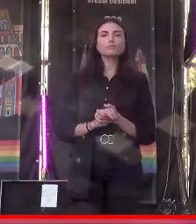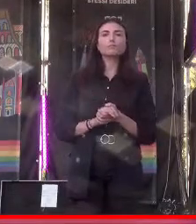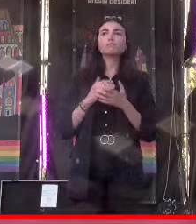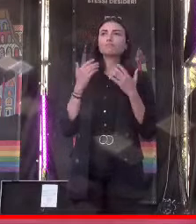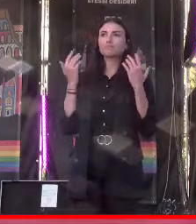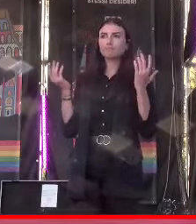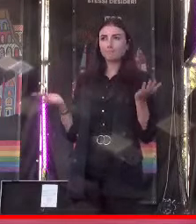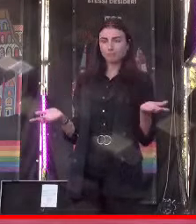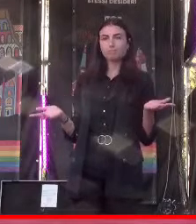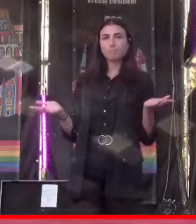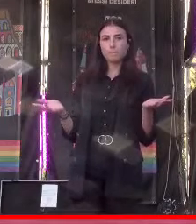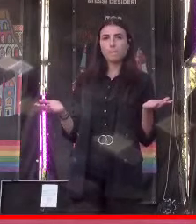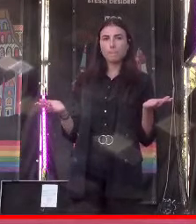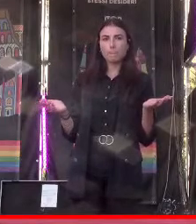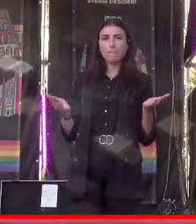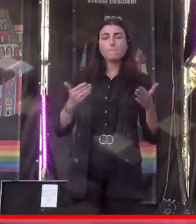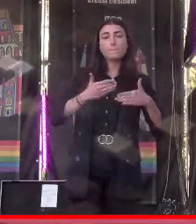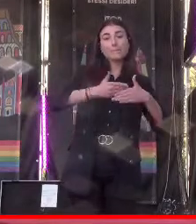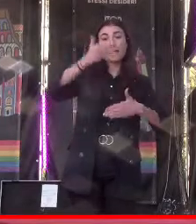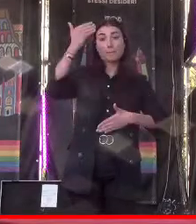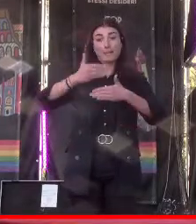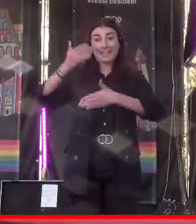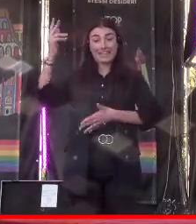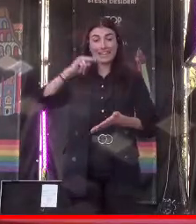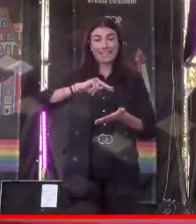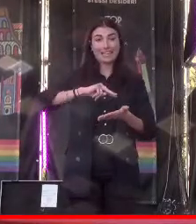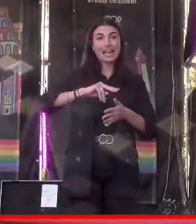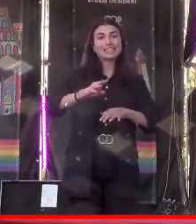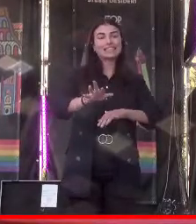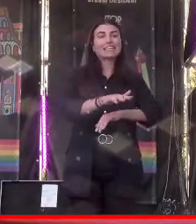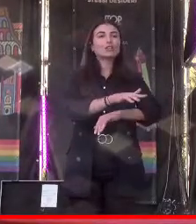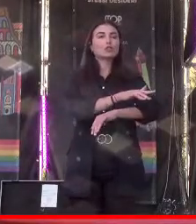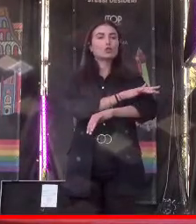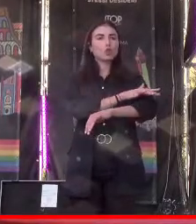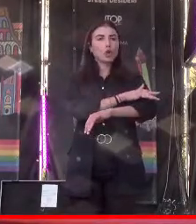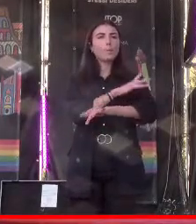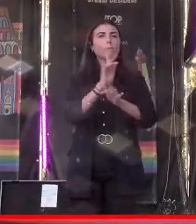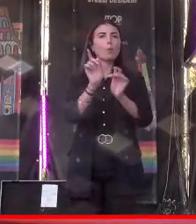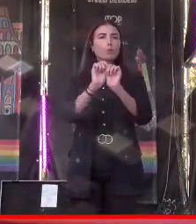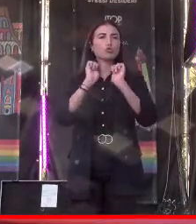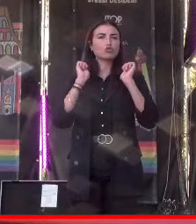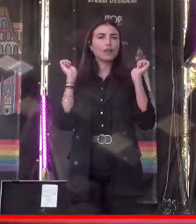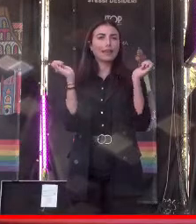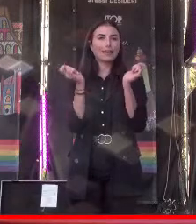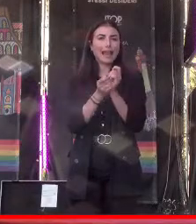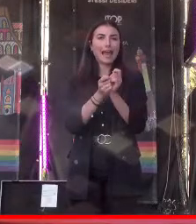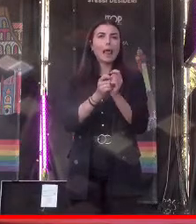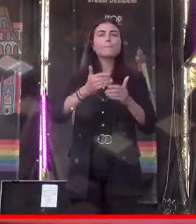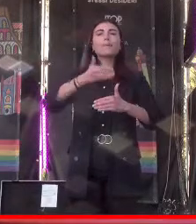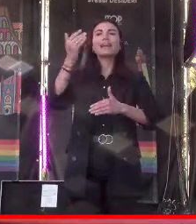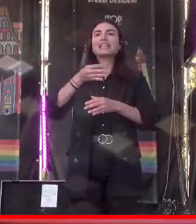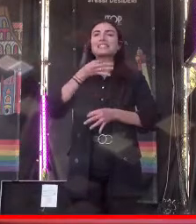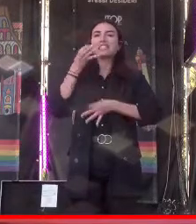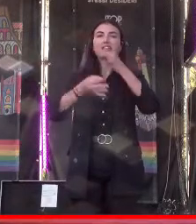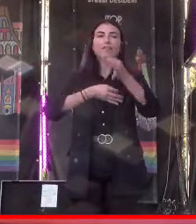Allora, barriera sensoriale e in genere, ma proprio la barriera è una struttura